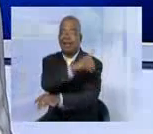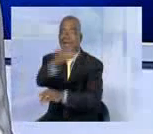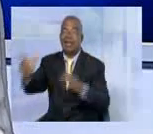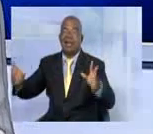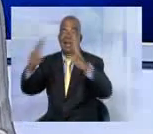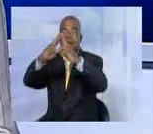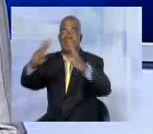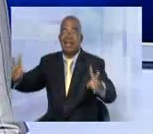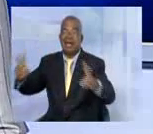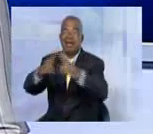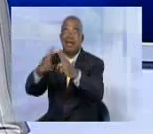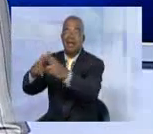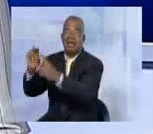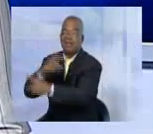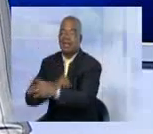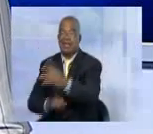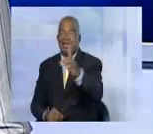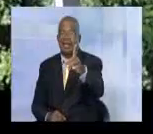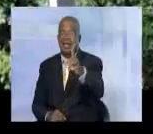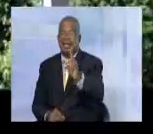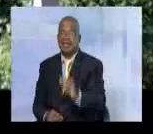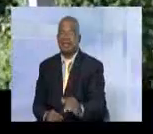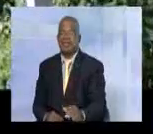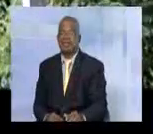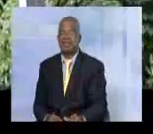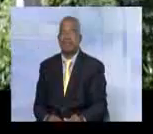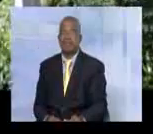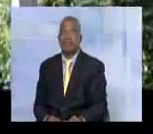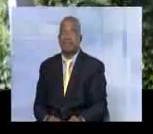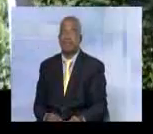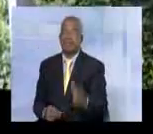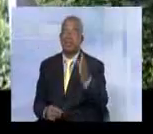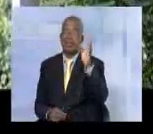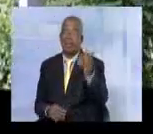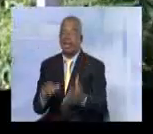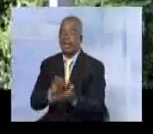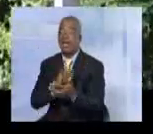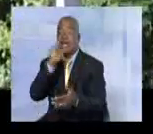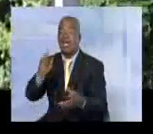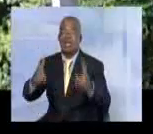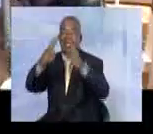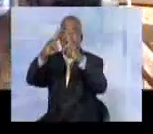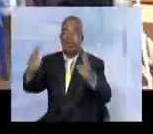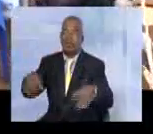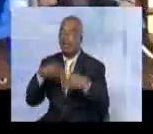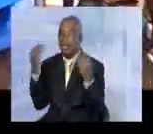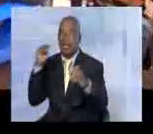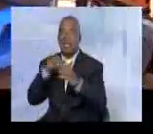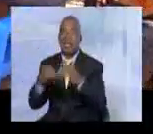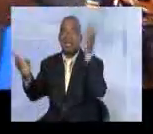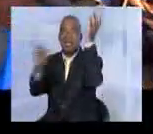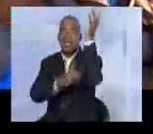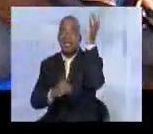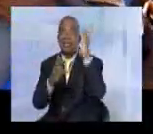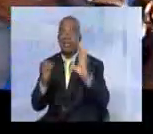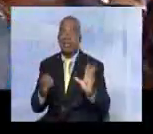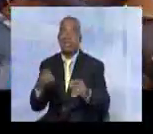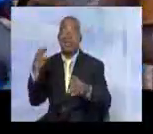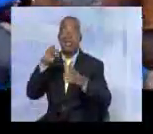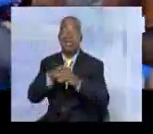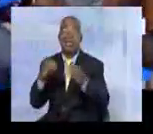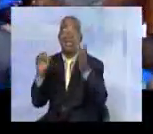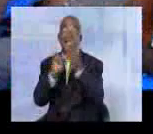localité. Eugène Atoubé nous y conduit. Brou Akpoassou, localité de 8000 âmes dans le département de Bongouanou,